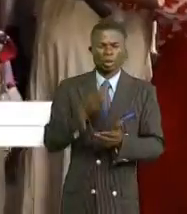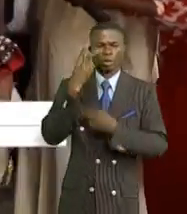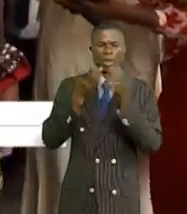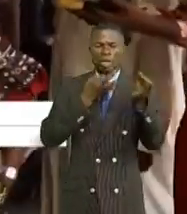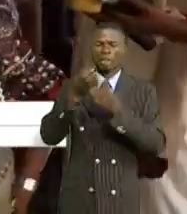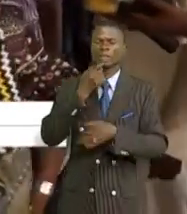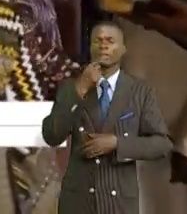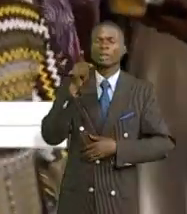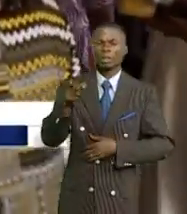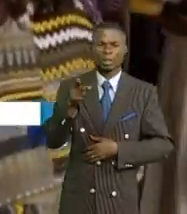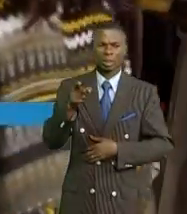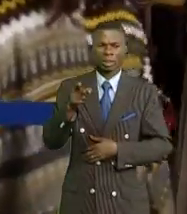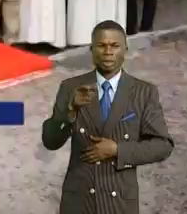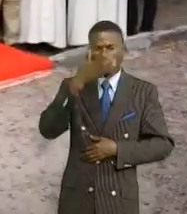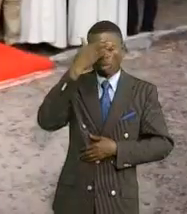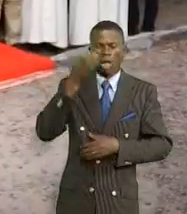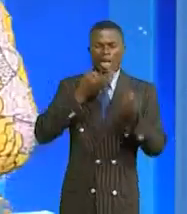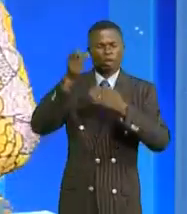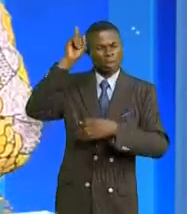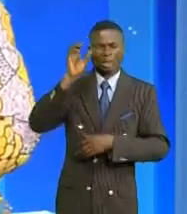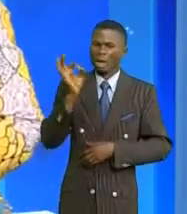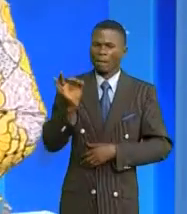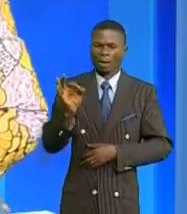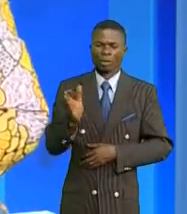leur histoire telle qu'elle n'a jamais été racontée.